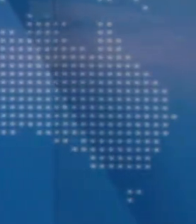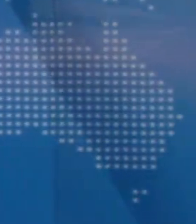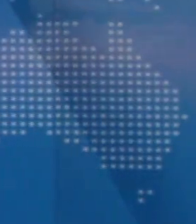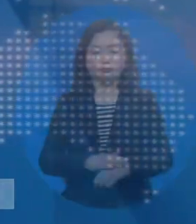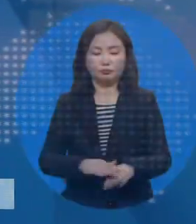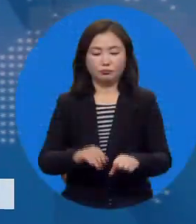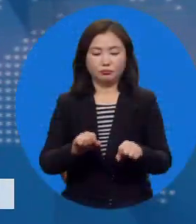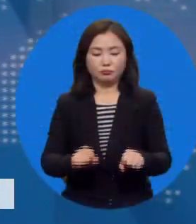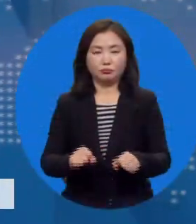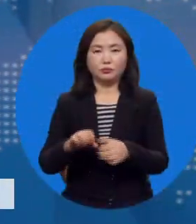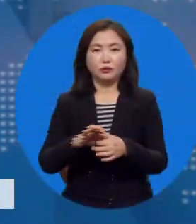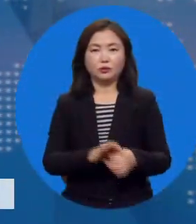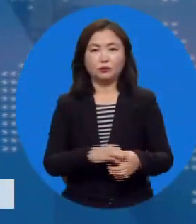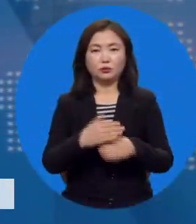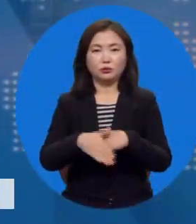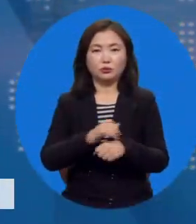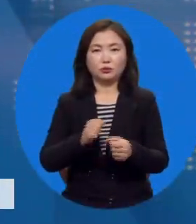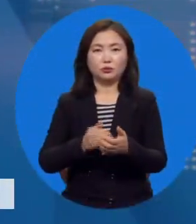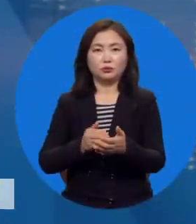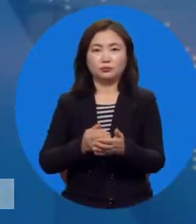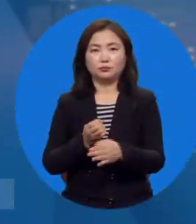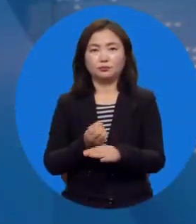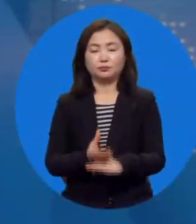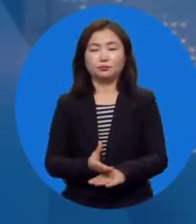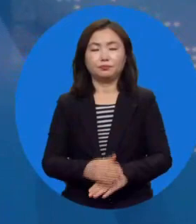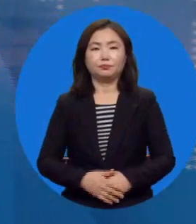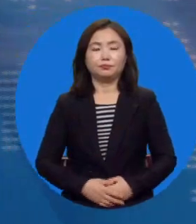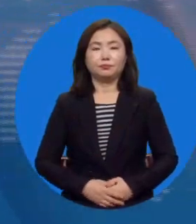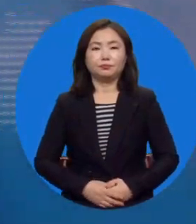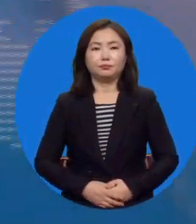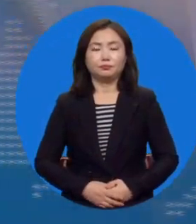여러분 안녕하십니까 계속해서 대구경북 소식입니다